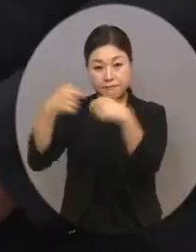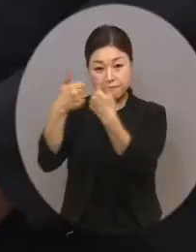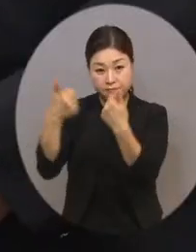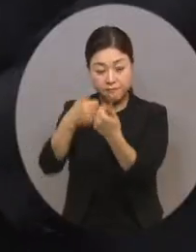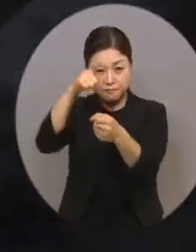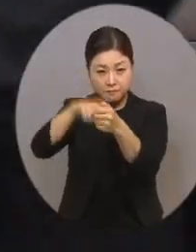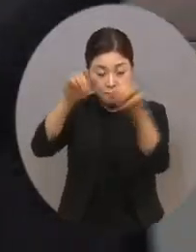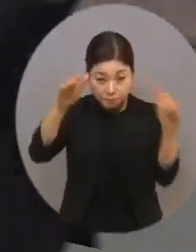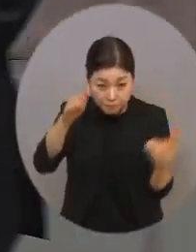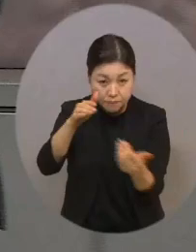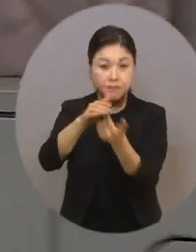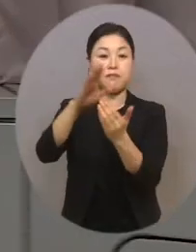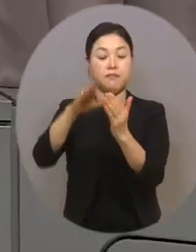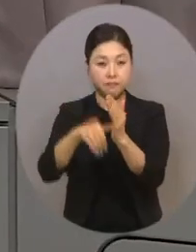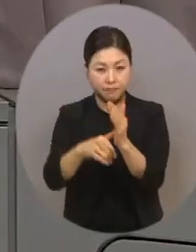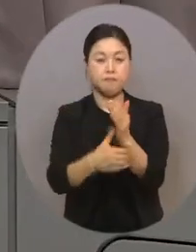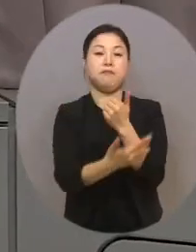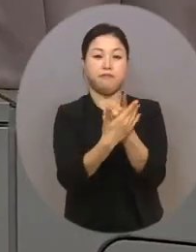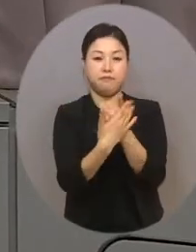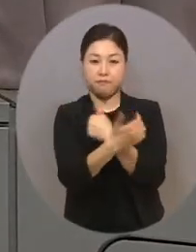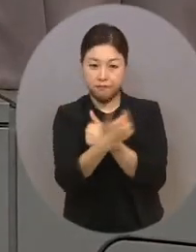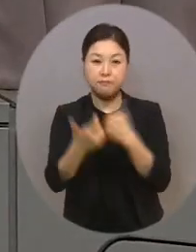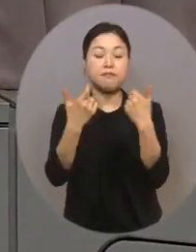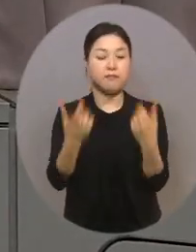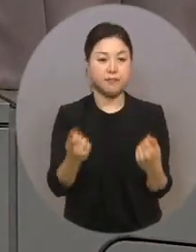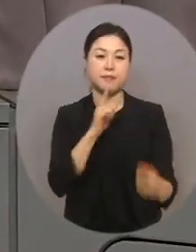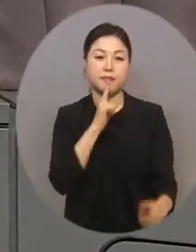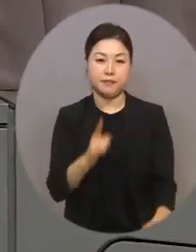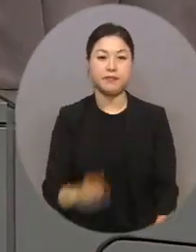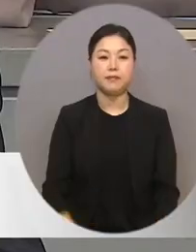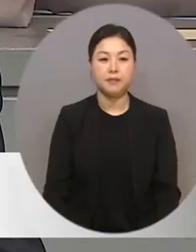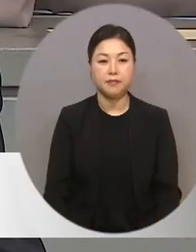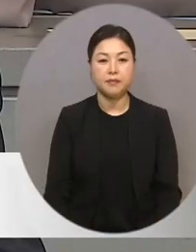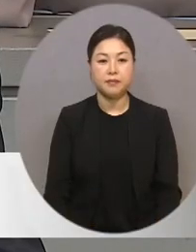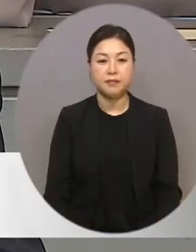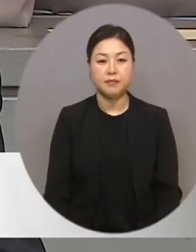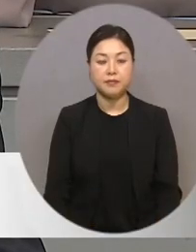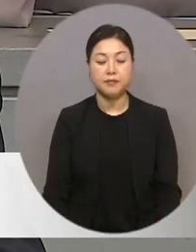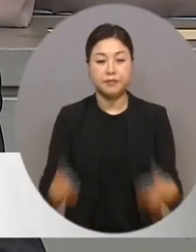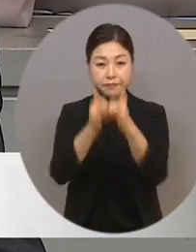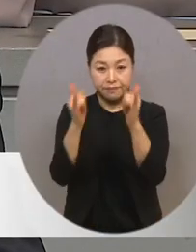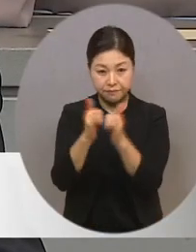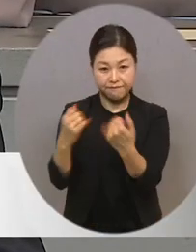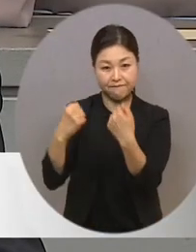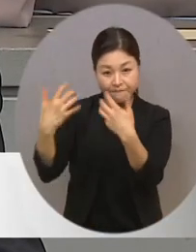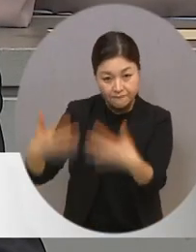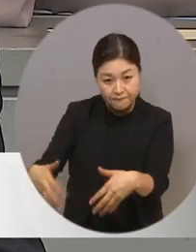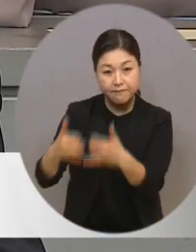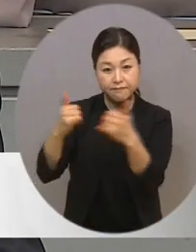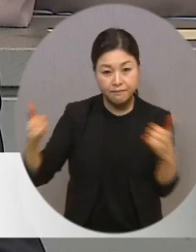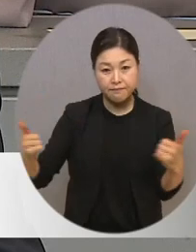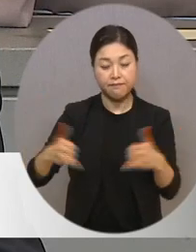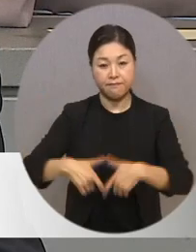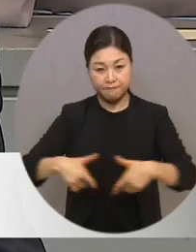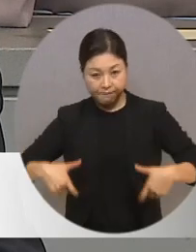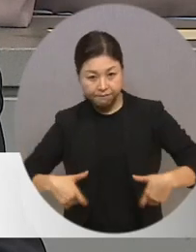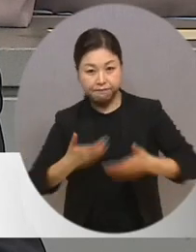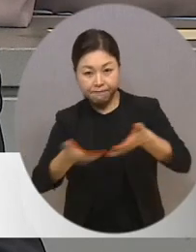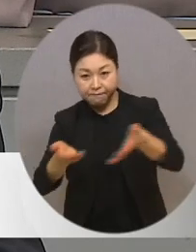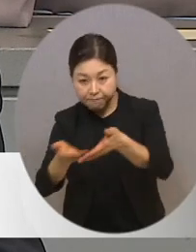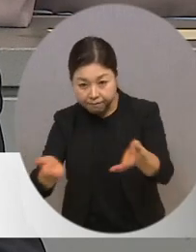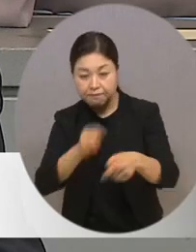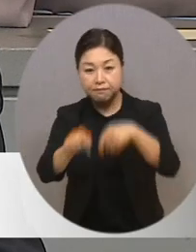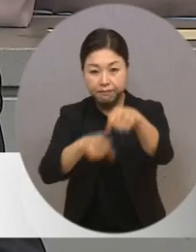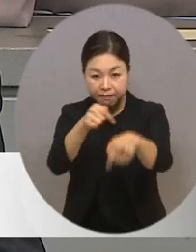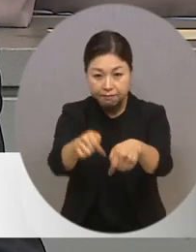실현하는데 큰 도움이 될 것이라고 밝혔습니다 사회적 약자에게 나눔과 배려를 실천하는